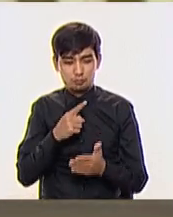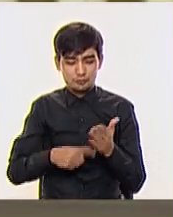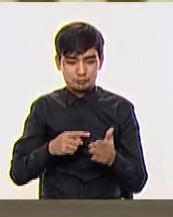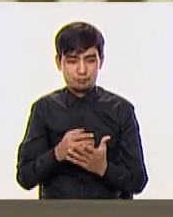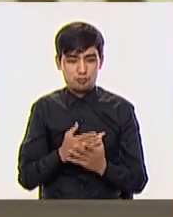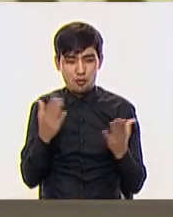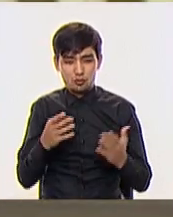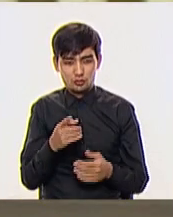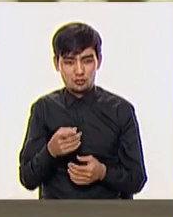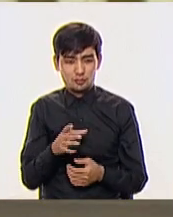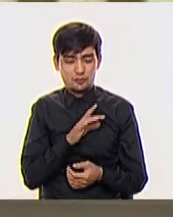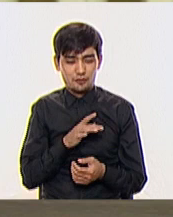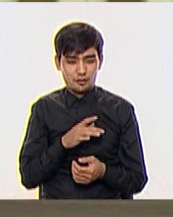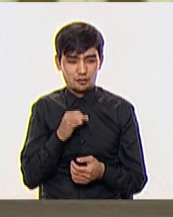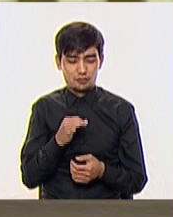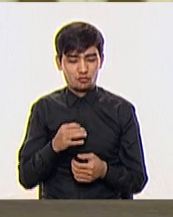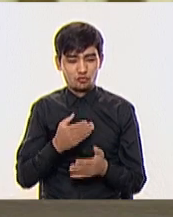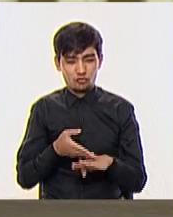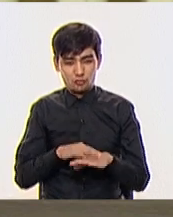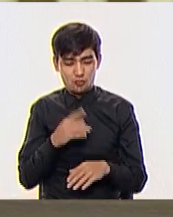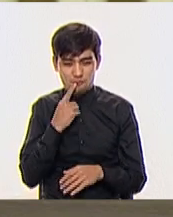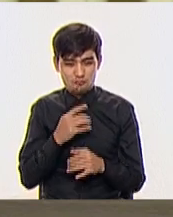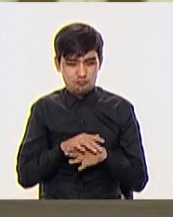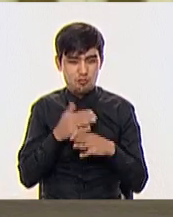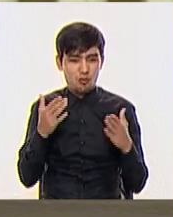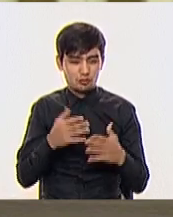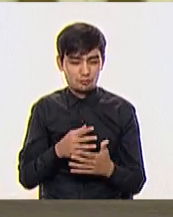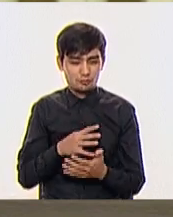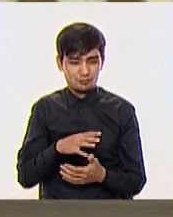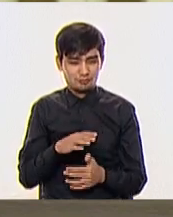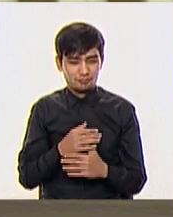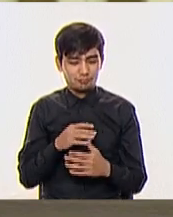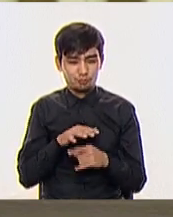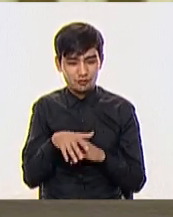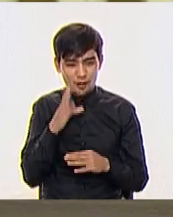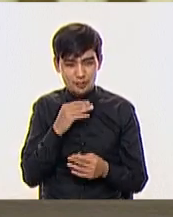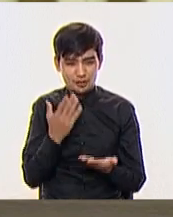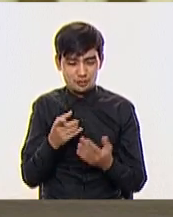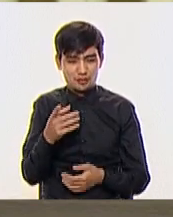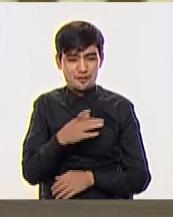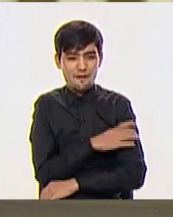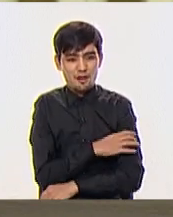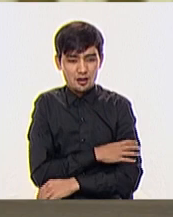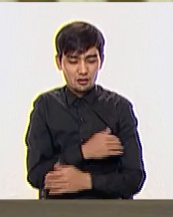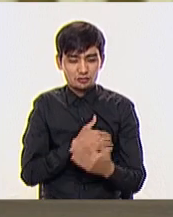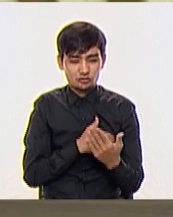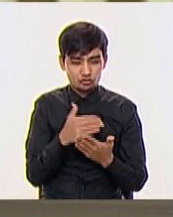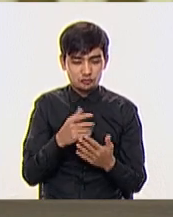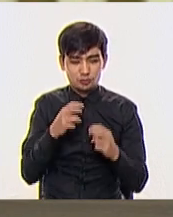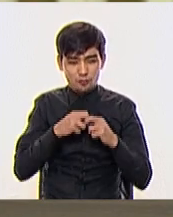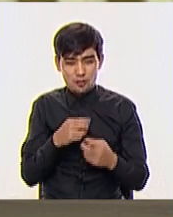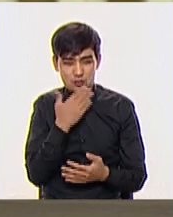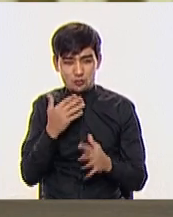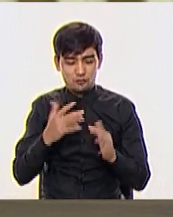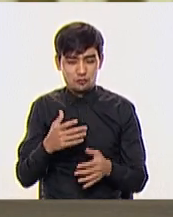жаңа бітпей, әрең дегенде бітіп, сондай жағдайлар болады, мысалы. Адамның жаңағы, может, давлениесін өлшемейді, қанқысын өлшемейді,